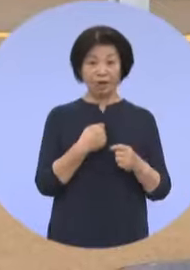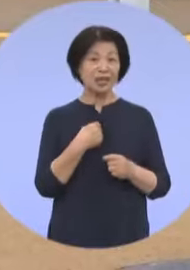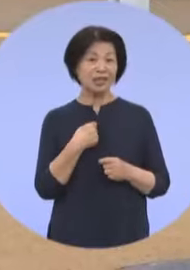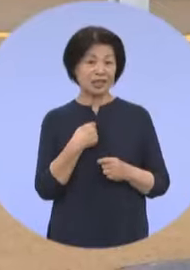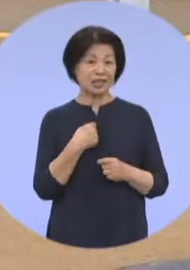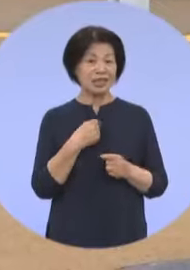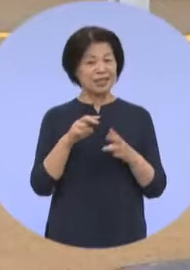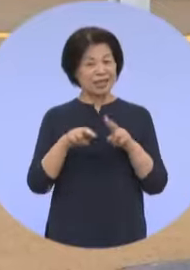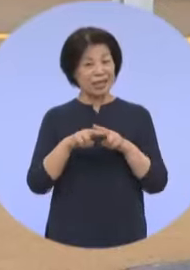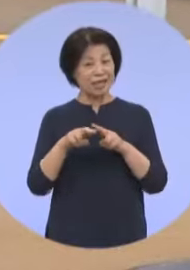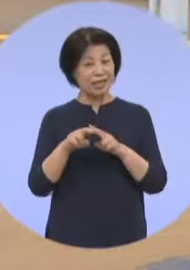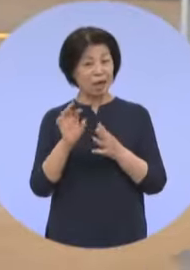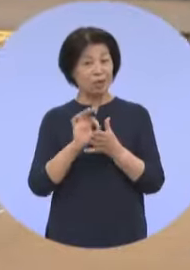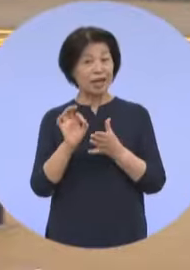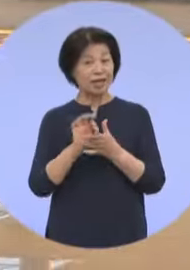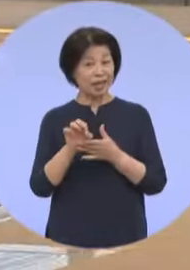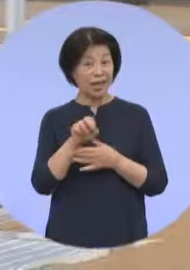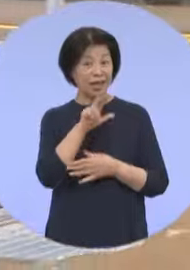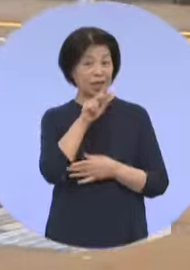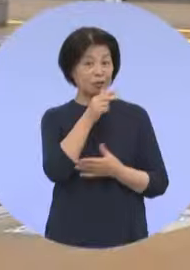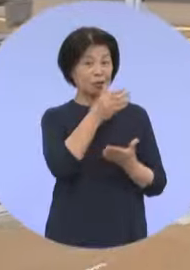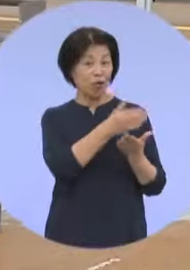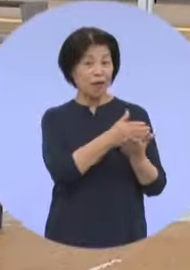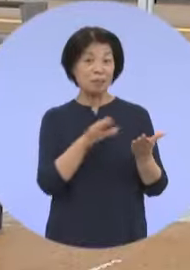電車を利用して帰りたいと思います。